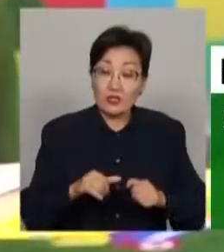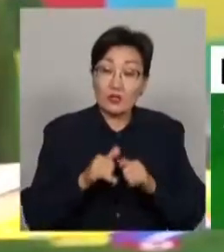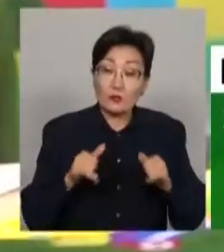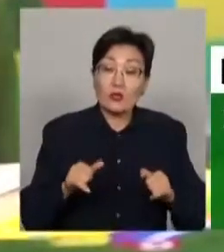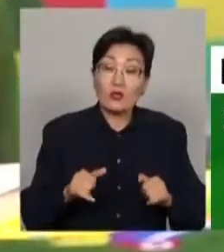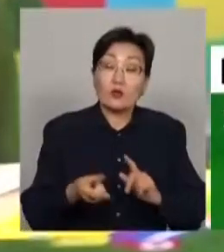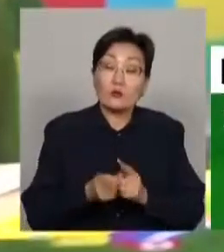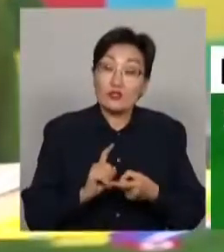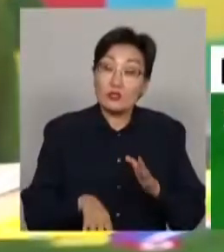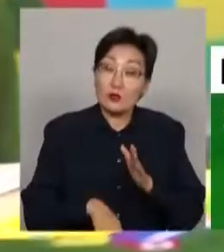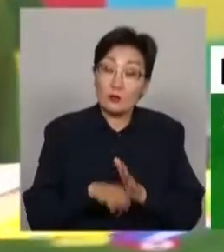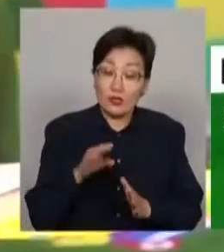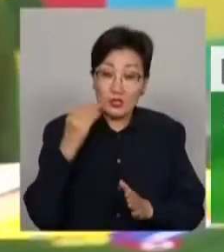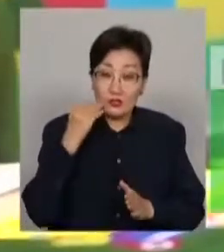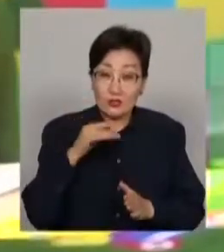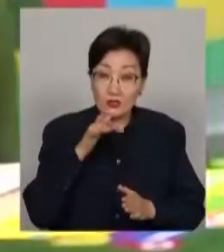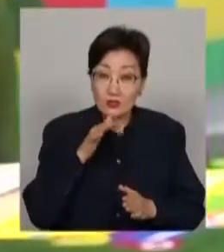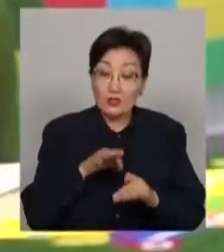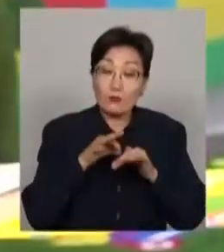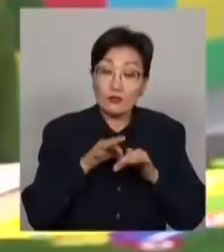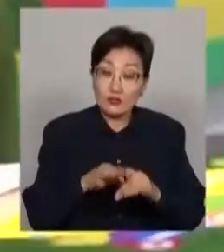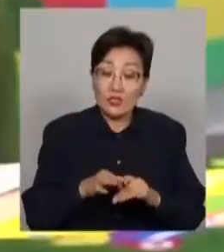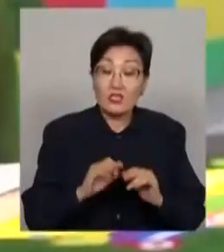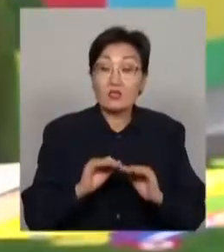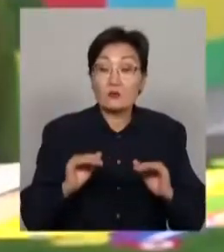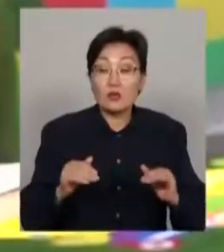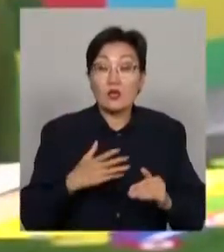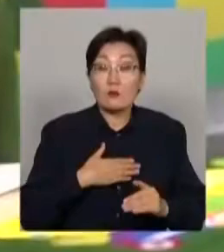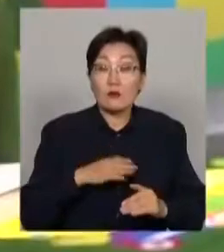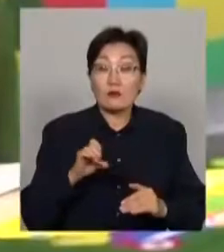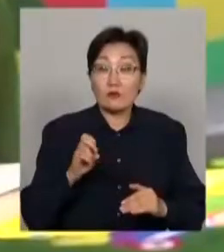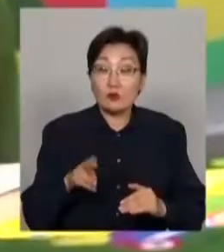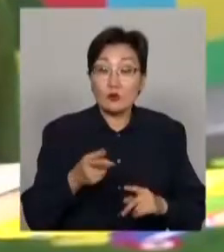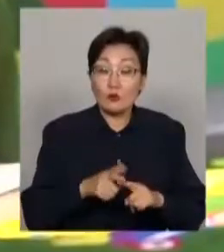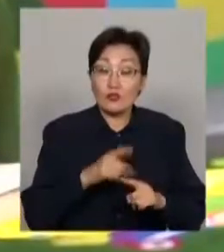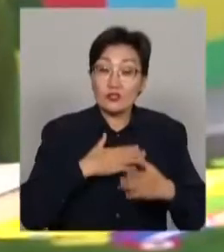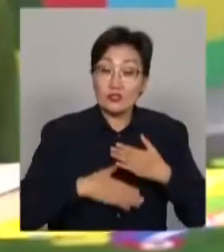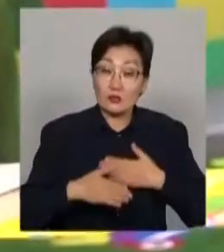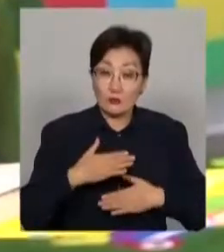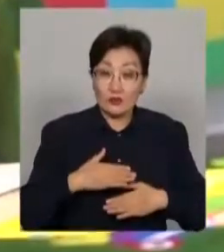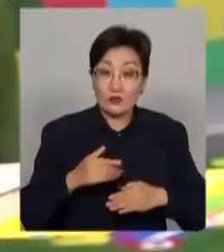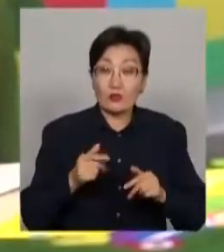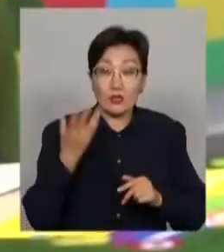подходит для качественного времяпрепровождения детей. Мои внуки очень счастливы, когда идут сюда.